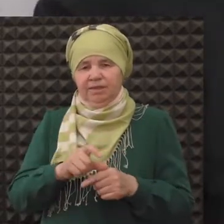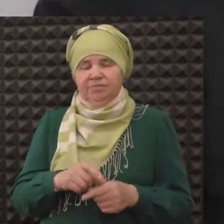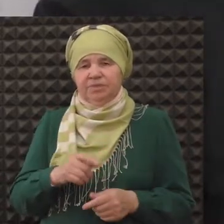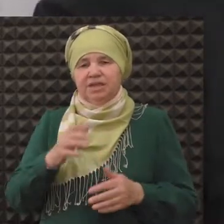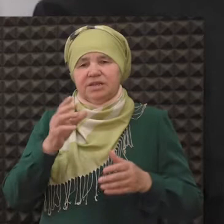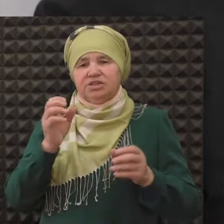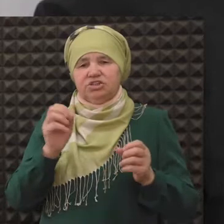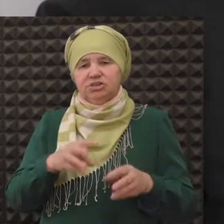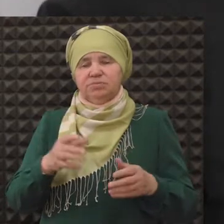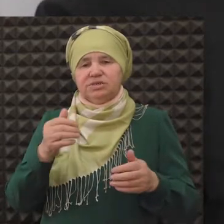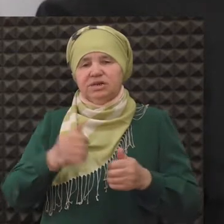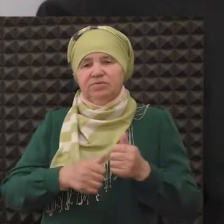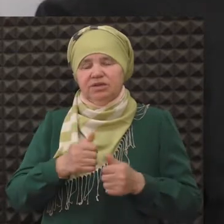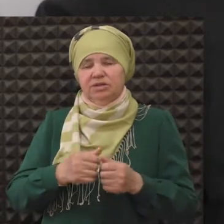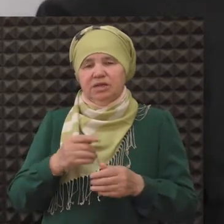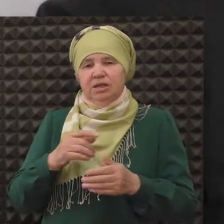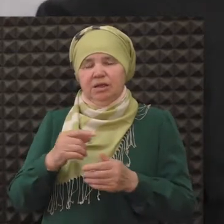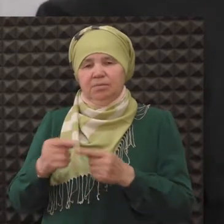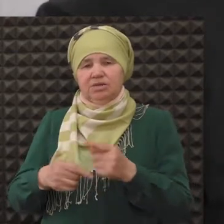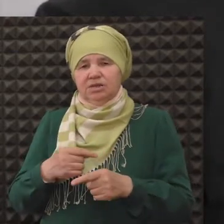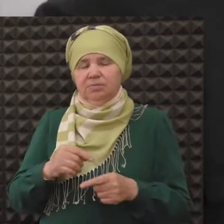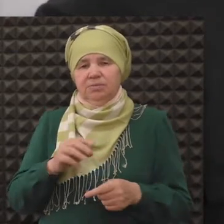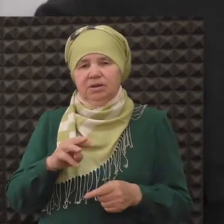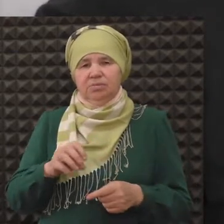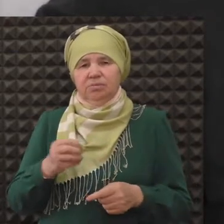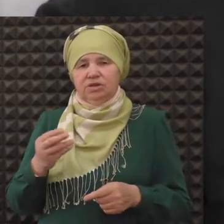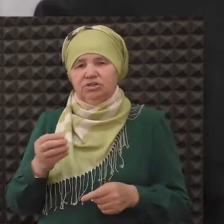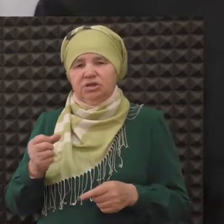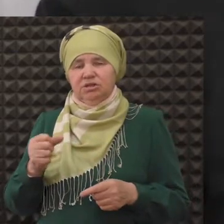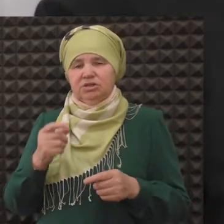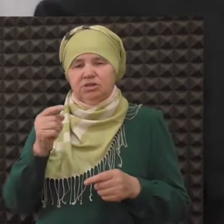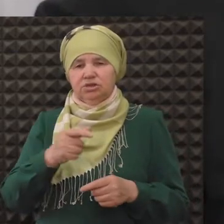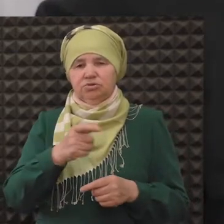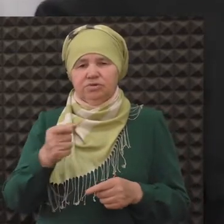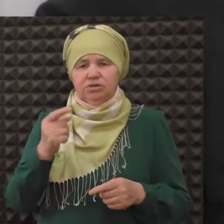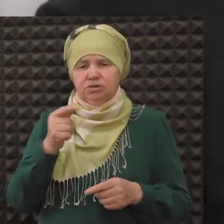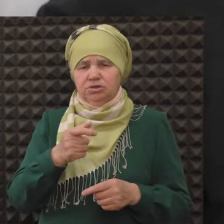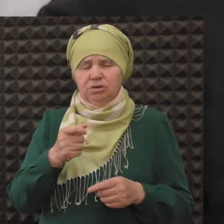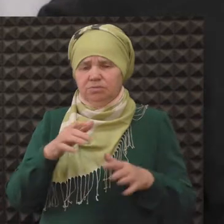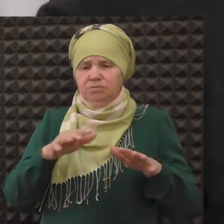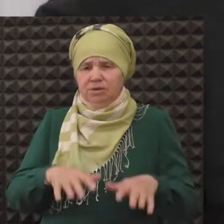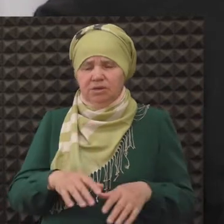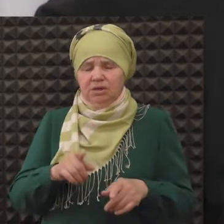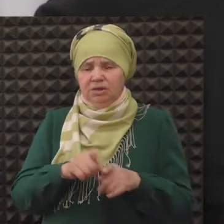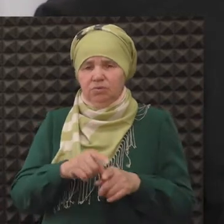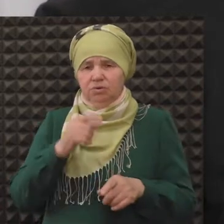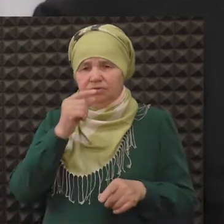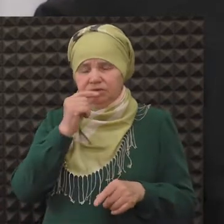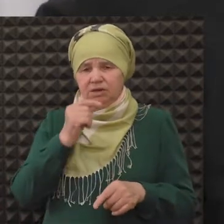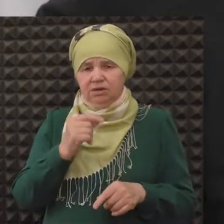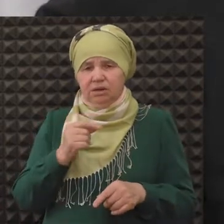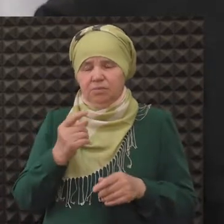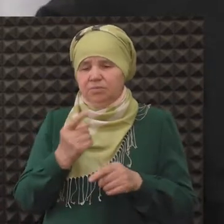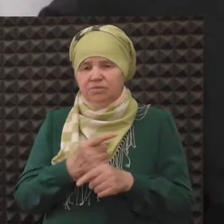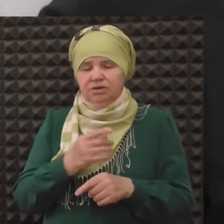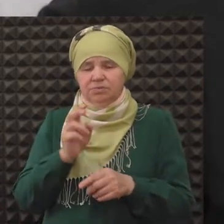чем сравнить такой масштаб, альхамдулля, машалла, то есть 1200 на 1200 мест, ифтар, первый